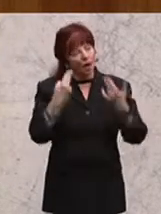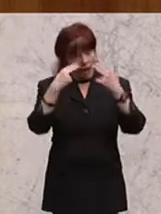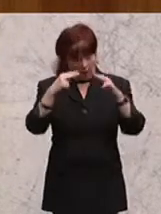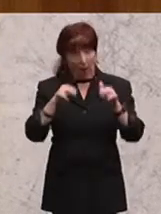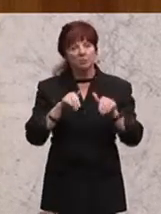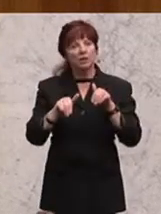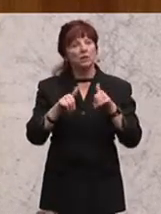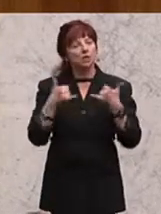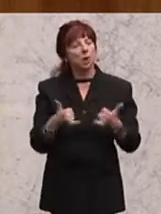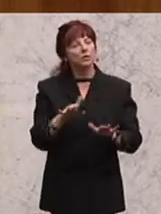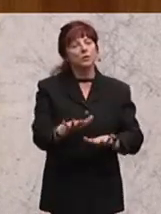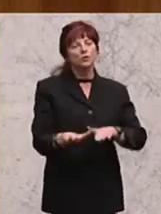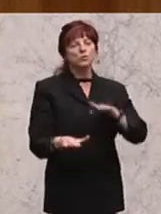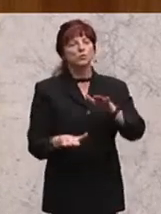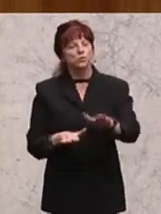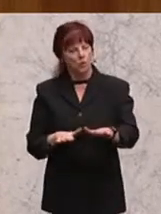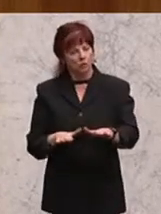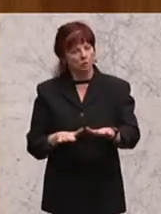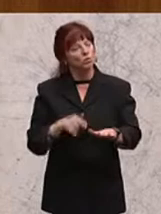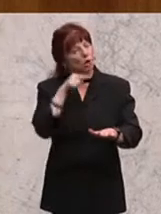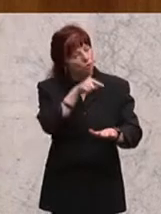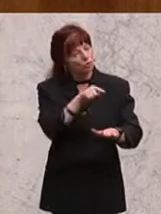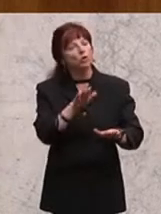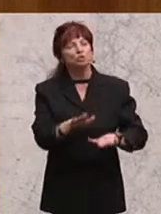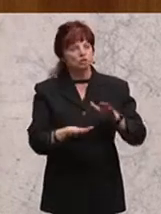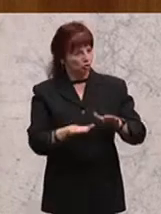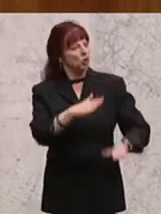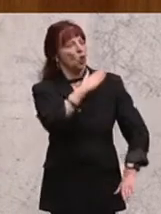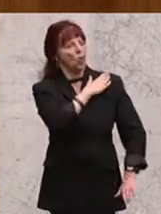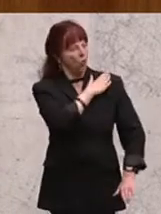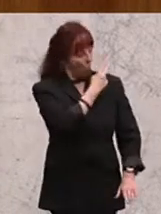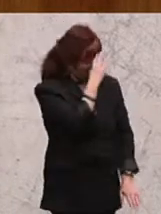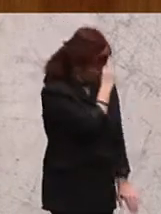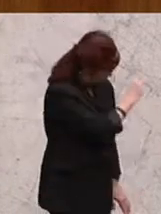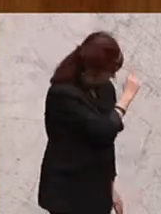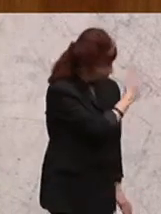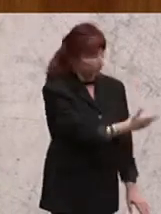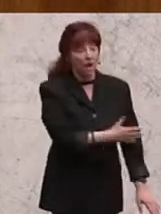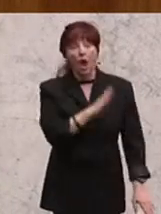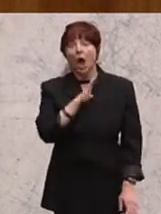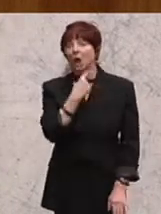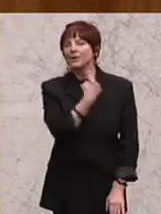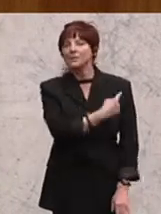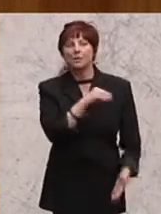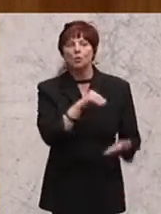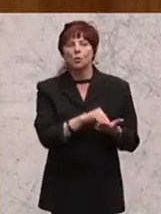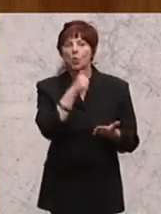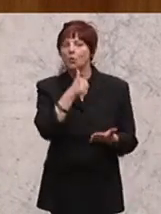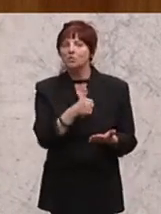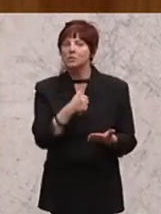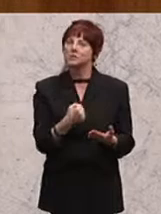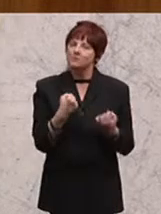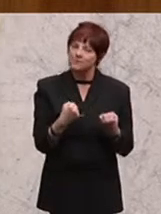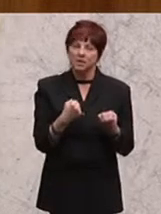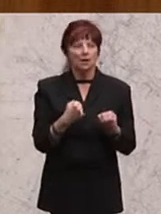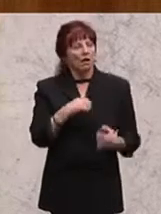gesetzt. Für den bekommen Sie unsere Anerkennung und Wertschätzung. Sie sind aber noch nicht entschlossen genug auf dem Weg. Und